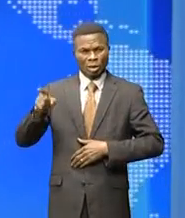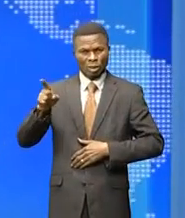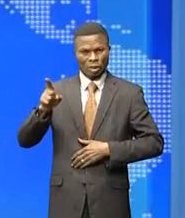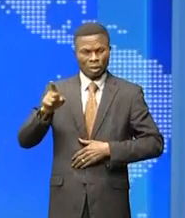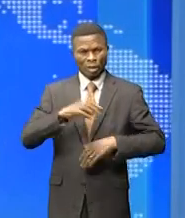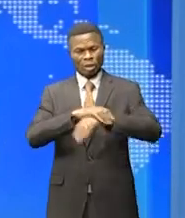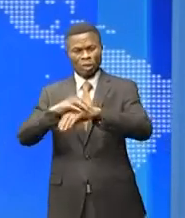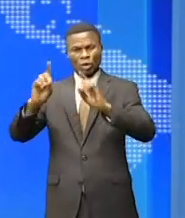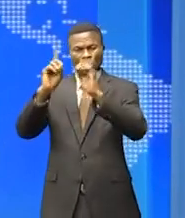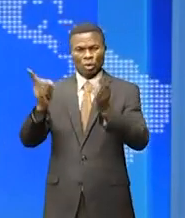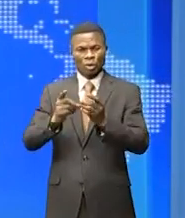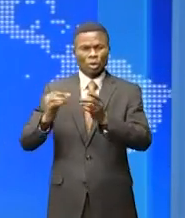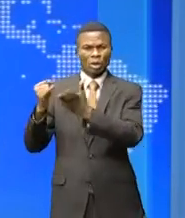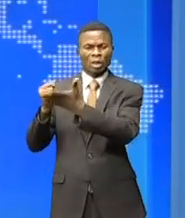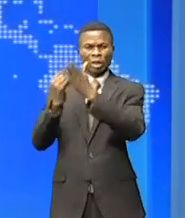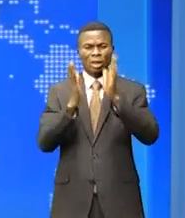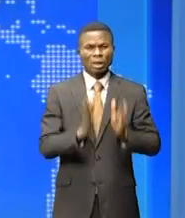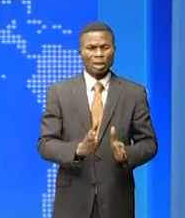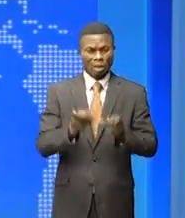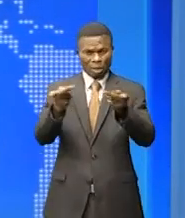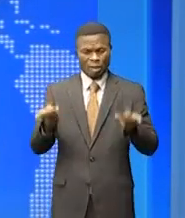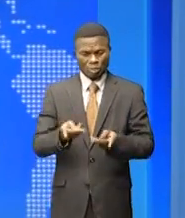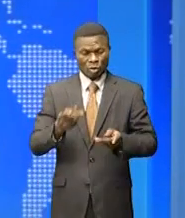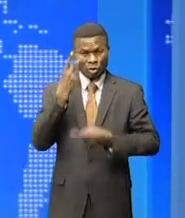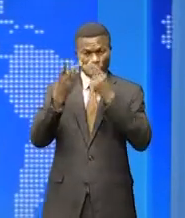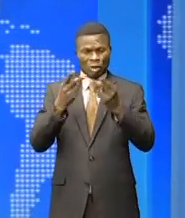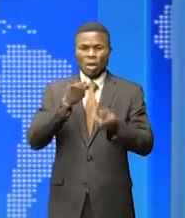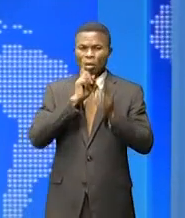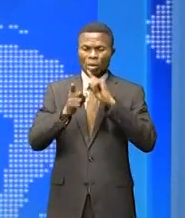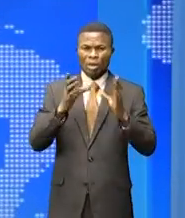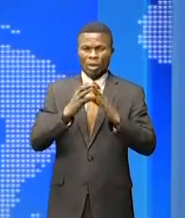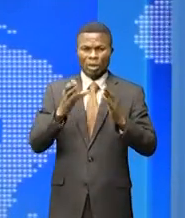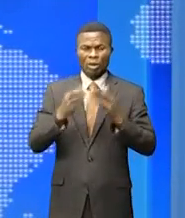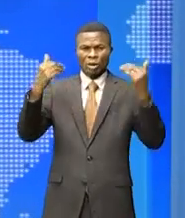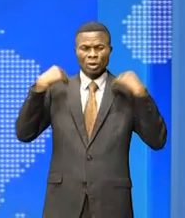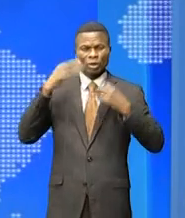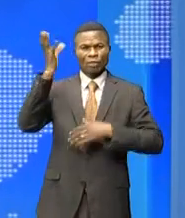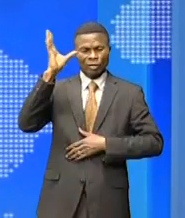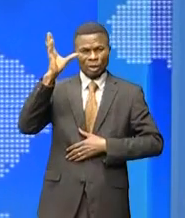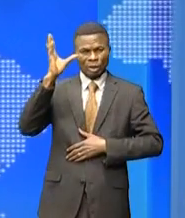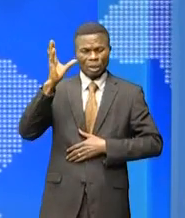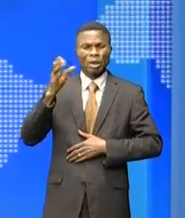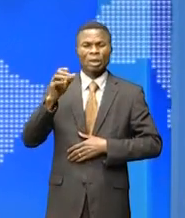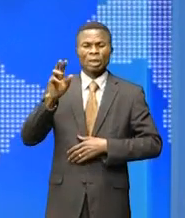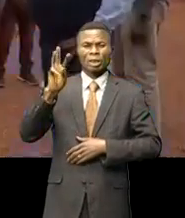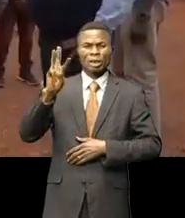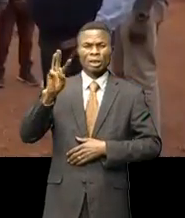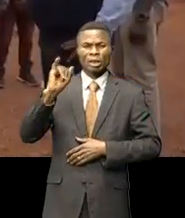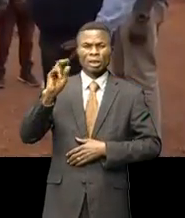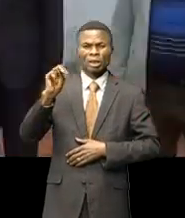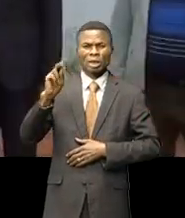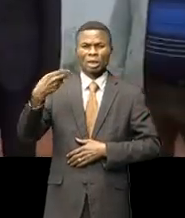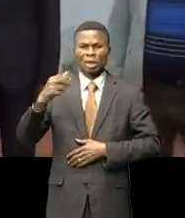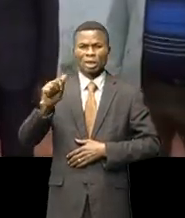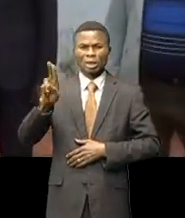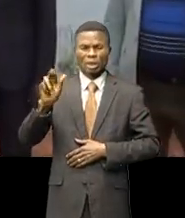conduit une délégation des investisseurs sur ce tronçon avant d'échanger avec les chefs coutumiers de Niangara. Le gouverneur